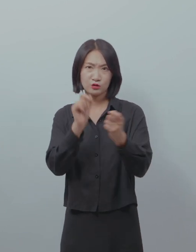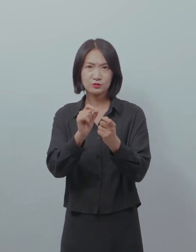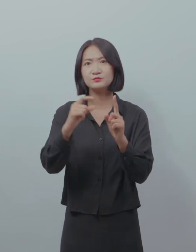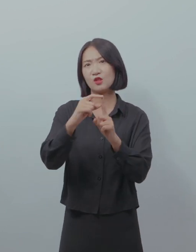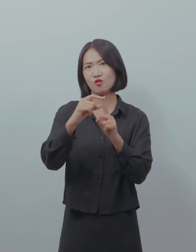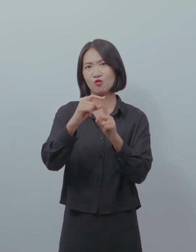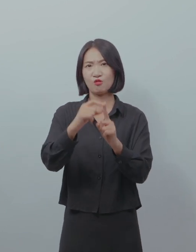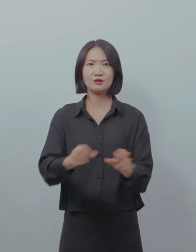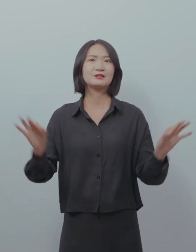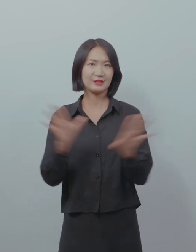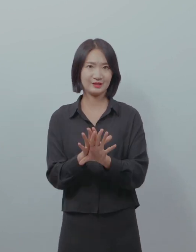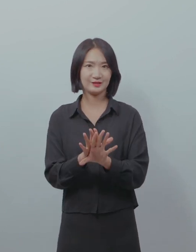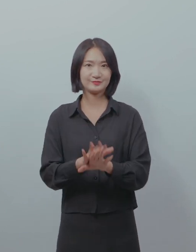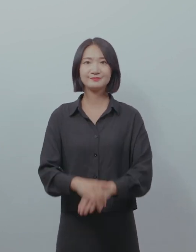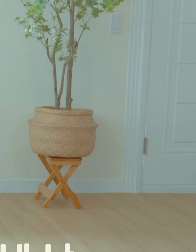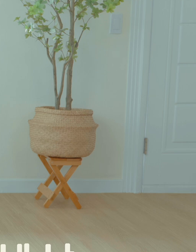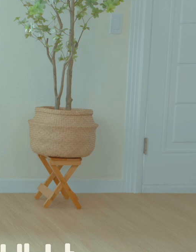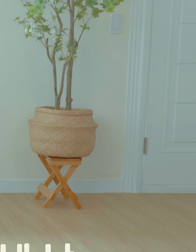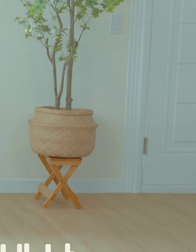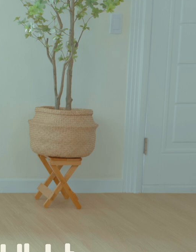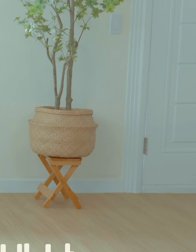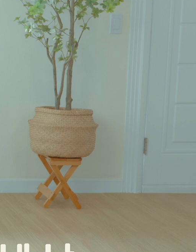접근성이 사라집니다 사라집니다